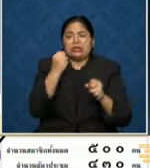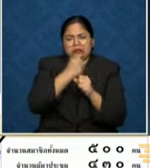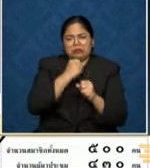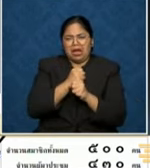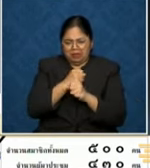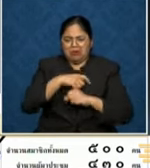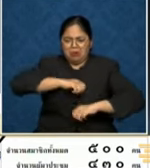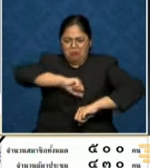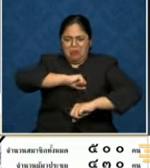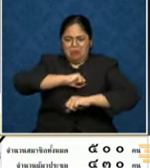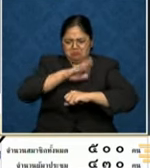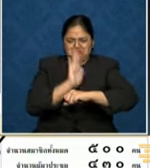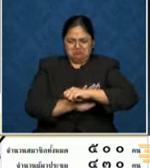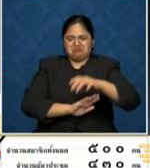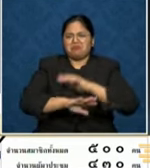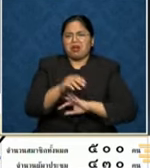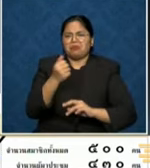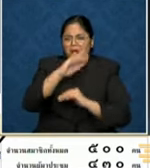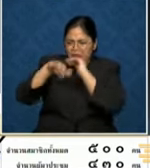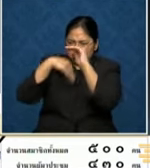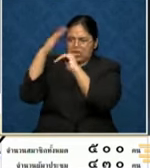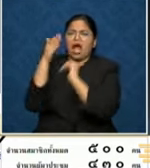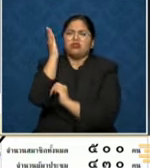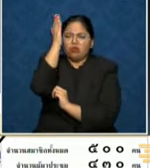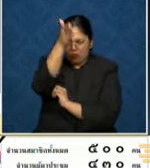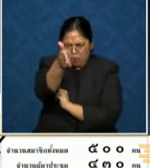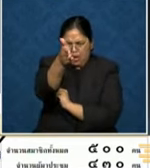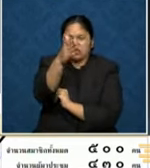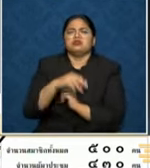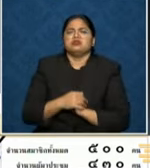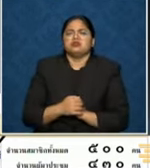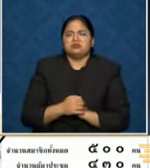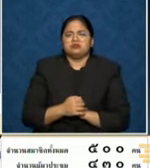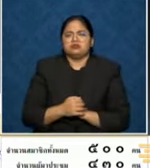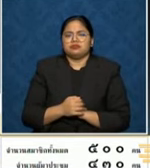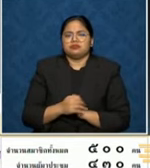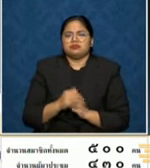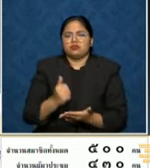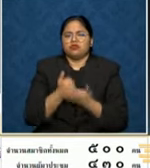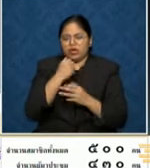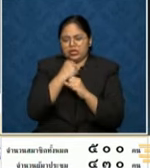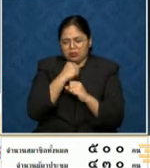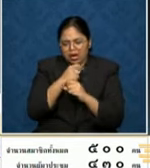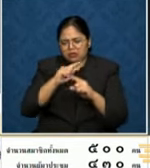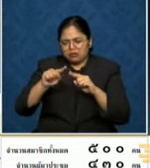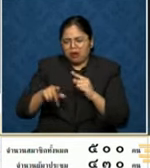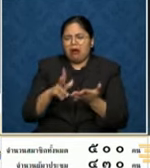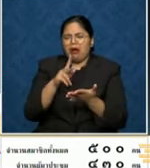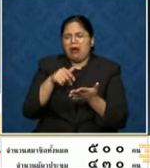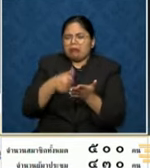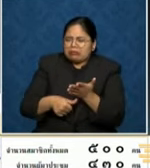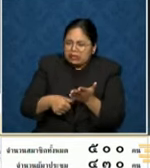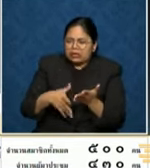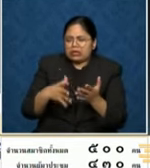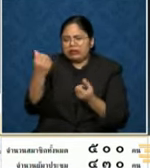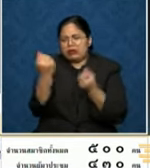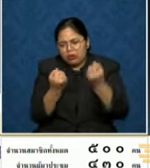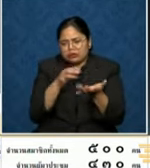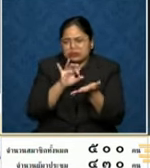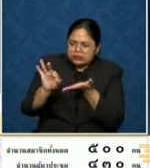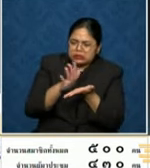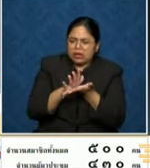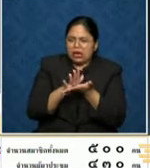ำลังสำคัญในการที่จะพัฒนาประเทศในอนาคตต่อไปครับท่านประธานครับ1ต้องมาติดหนี้ซื้อรถยนต์ต่าง ติดเคร